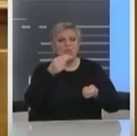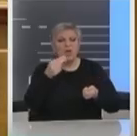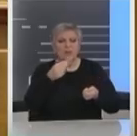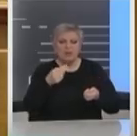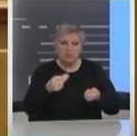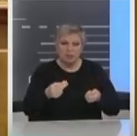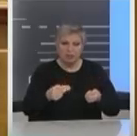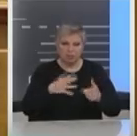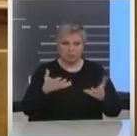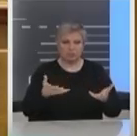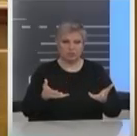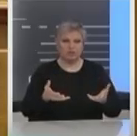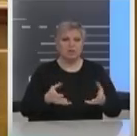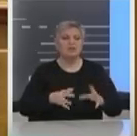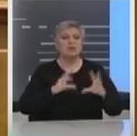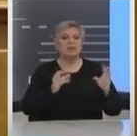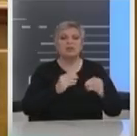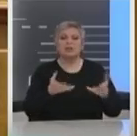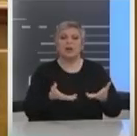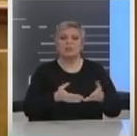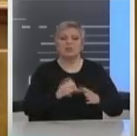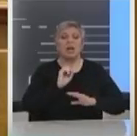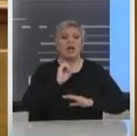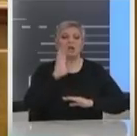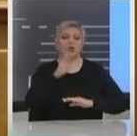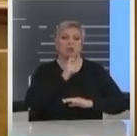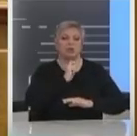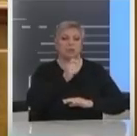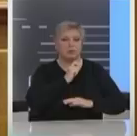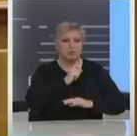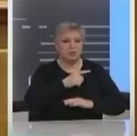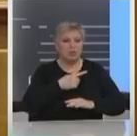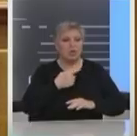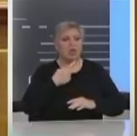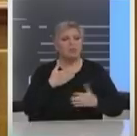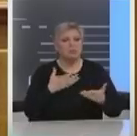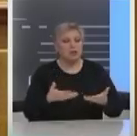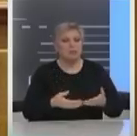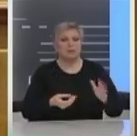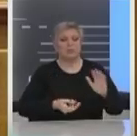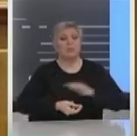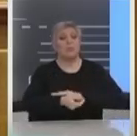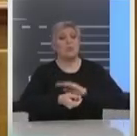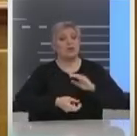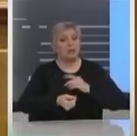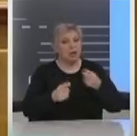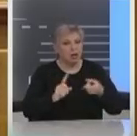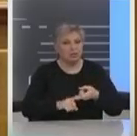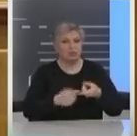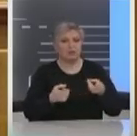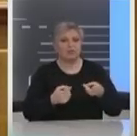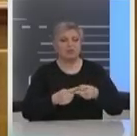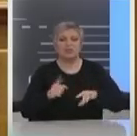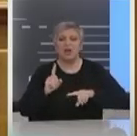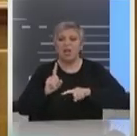συμπεριλαμβανομένων και των θεμάτων εξωτερικής πολιτικής. Είτε μιλάμε για το μεταναστευτικό, είτε μιλάμε για τις